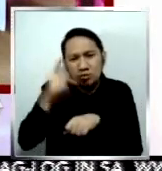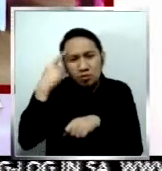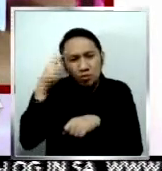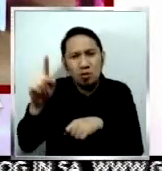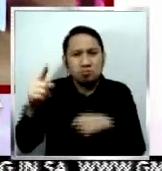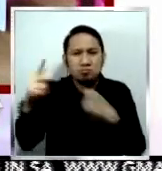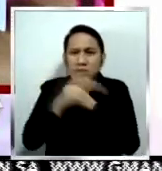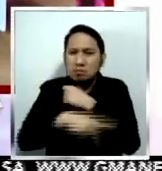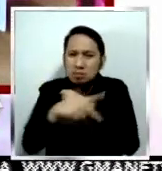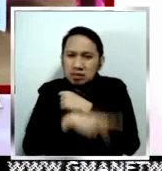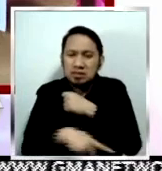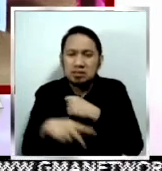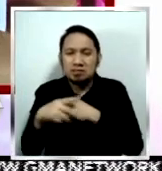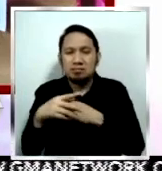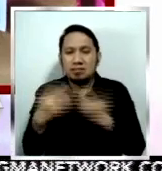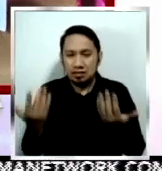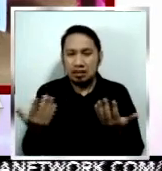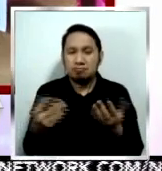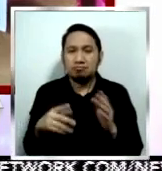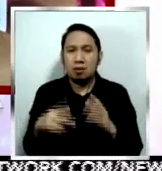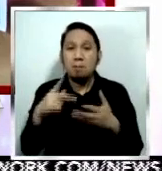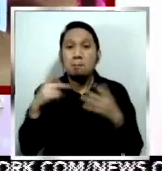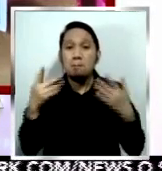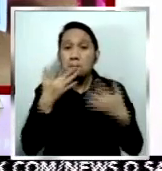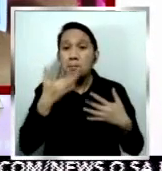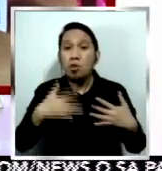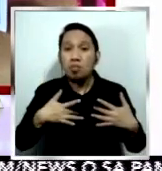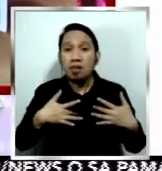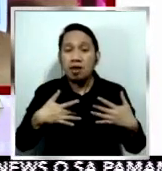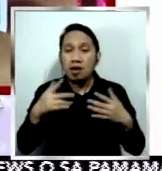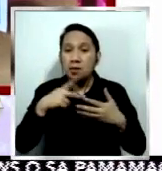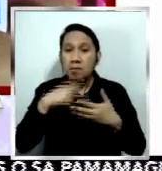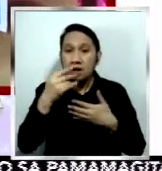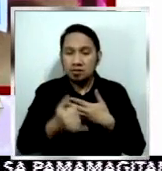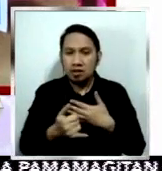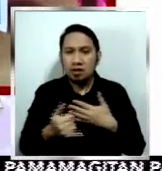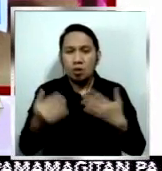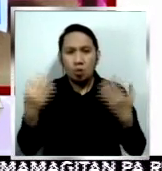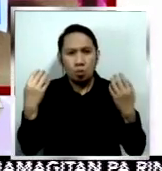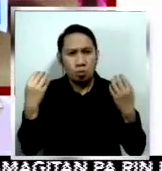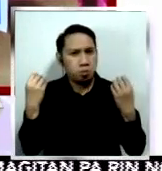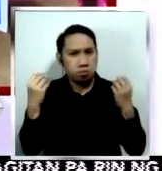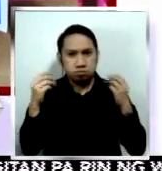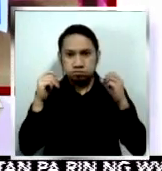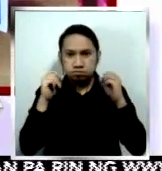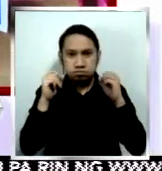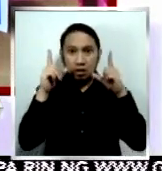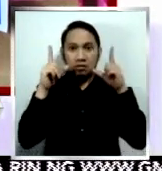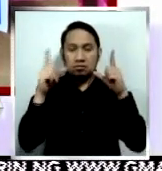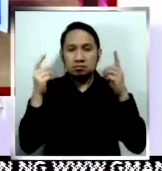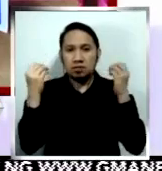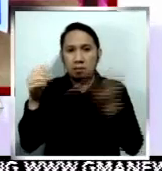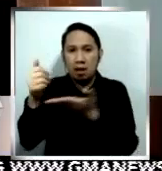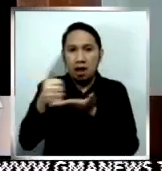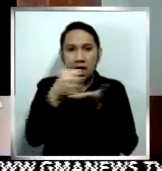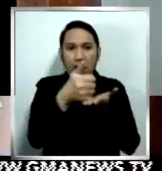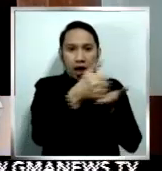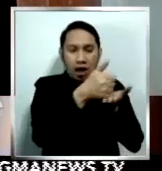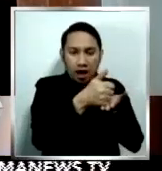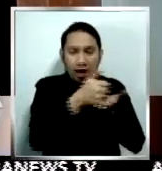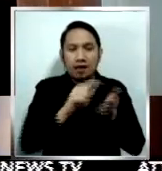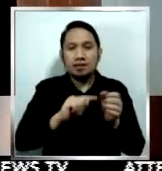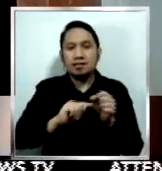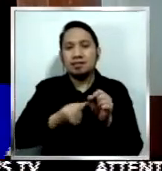Facebook bilang kanyang birthday project at nagulat siya sa pagbuhos ng tulong kaya nasimulan nila ang proyekto. Meron